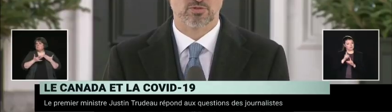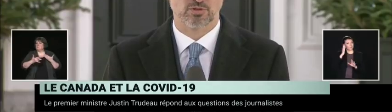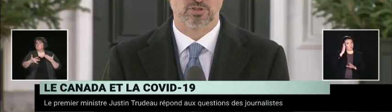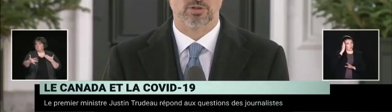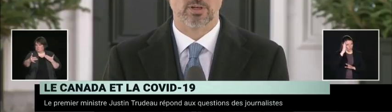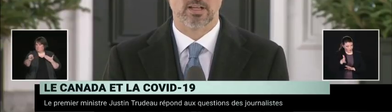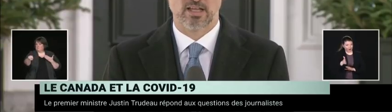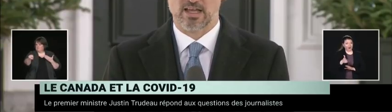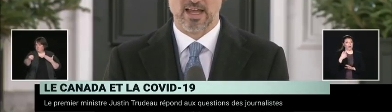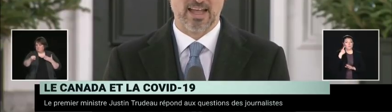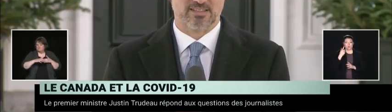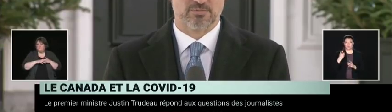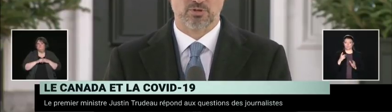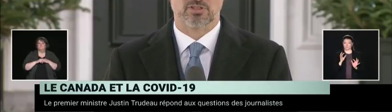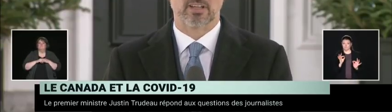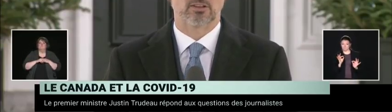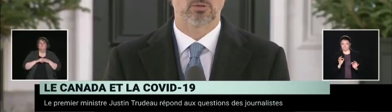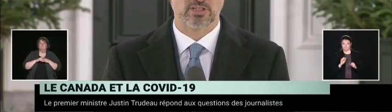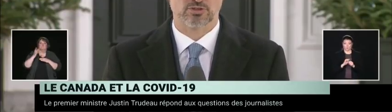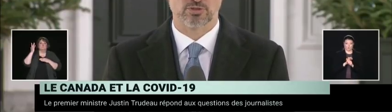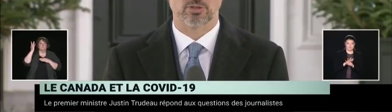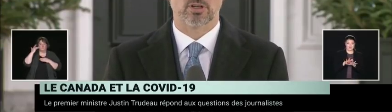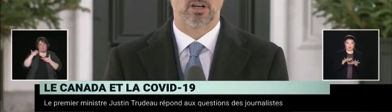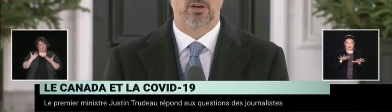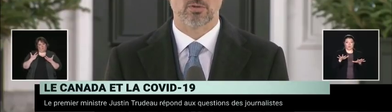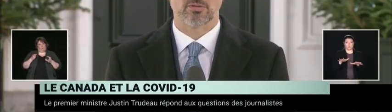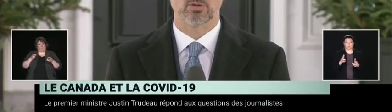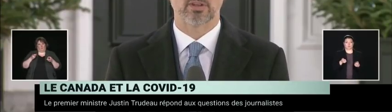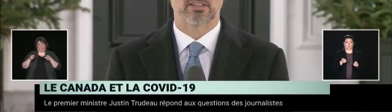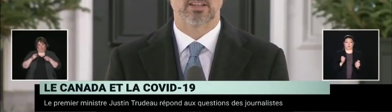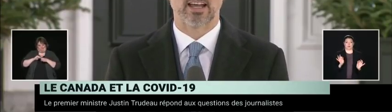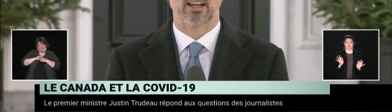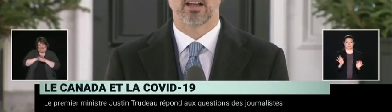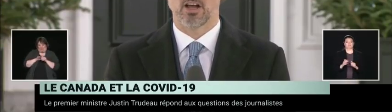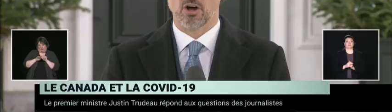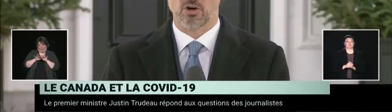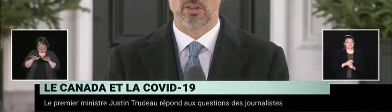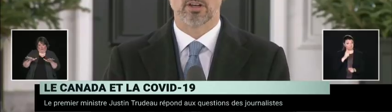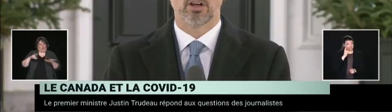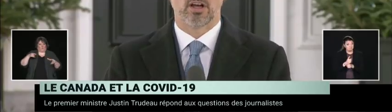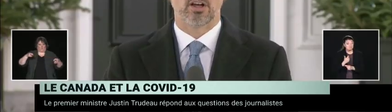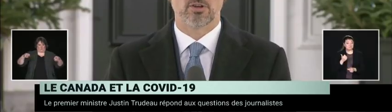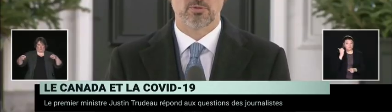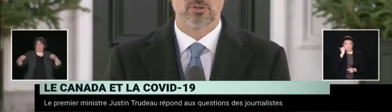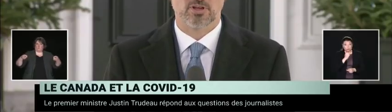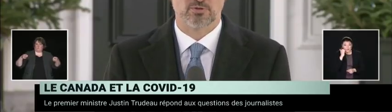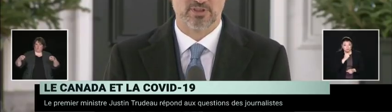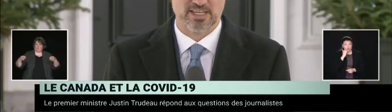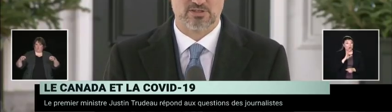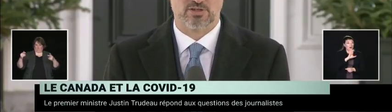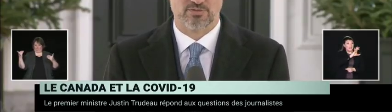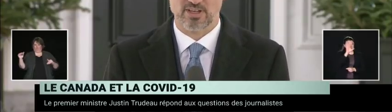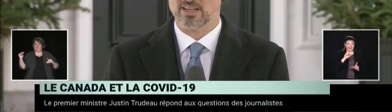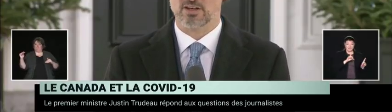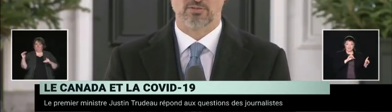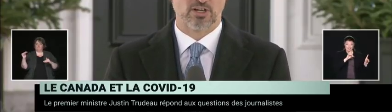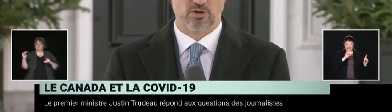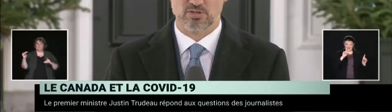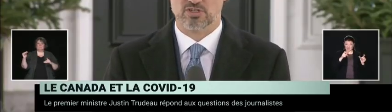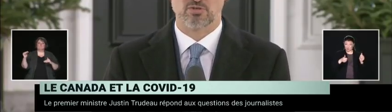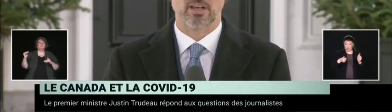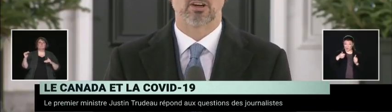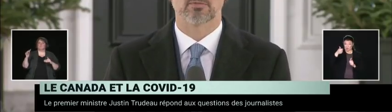COVID-19 sous contrôle. C'est pour ça qu'à tous les jours, au niveau national, on a de plus en plus de tests de fait et